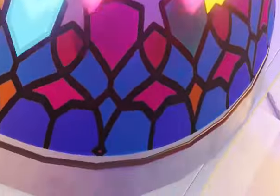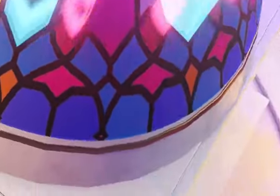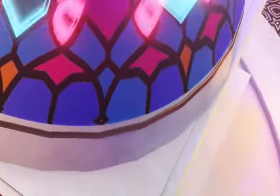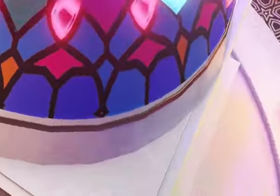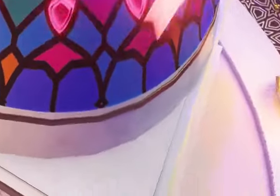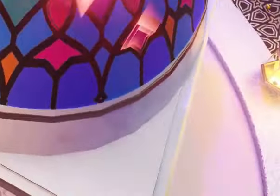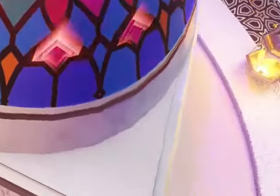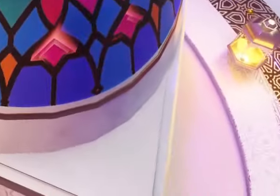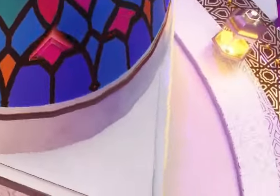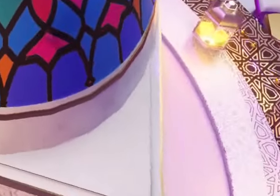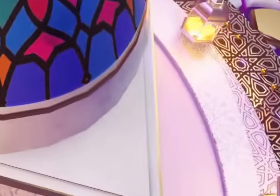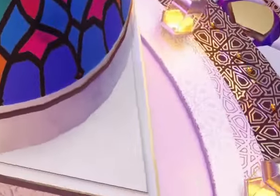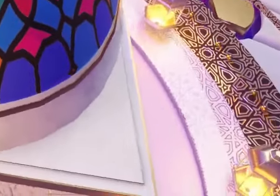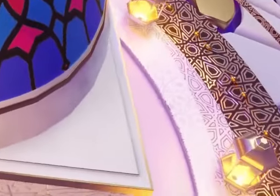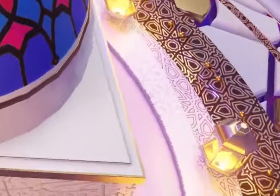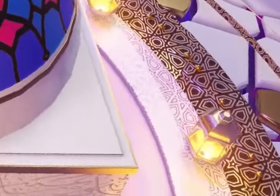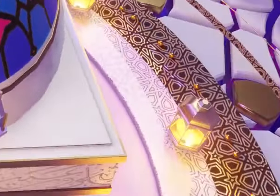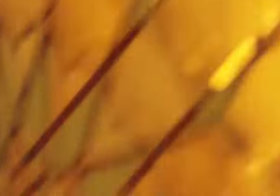ya